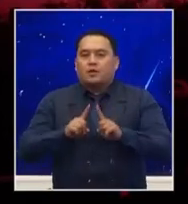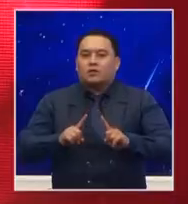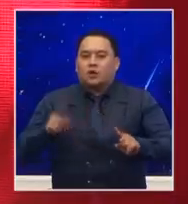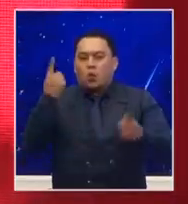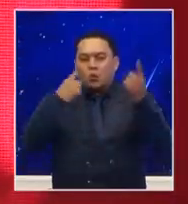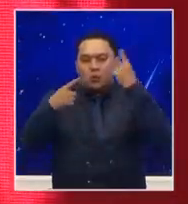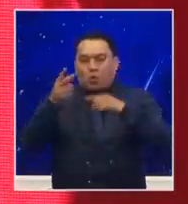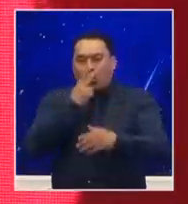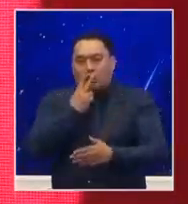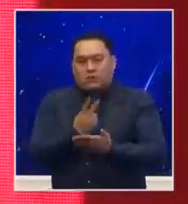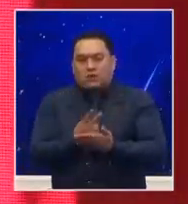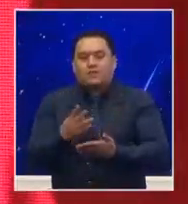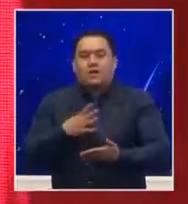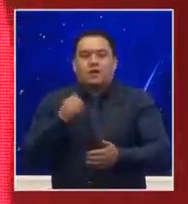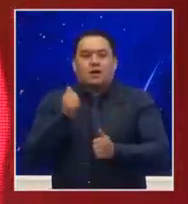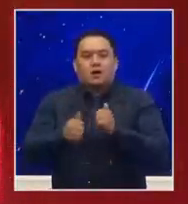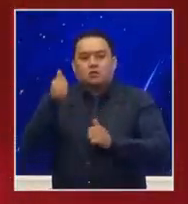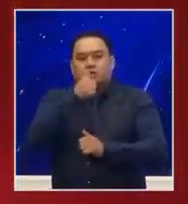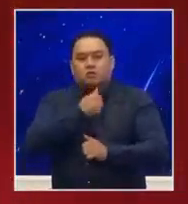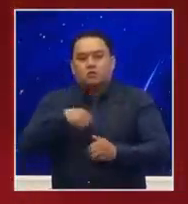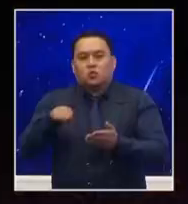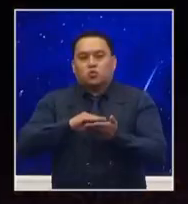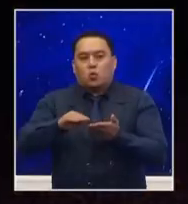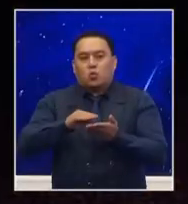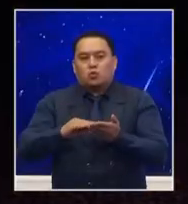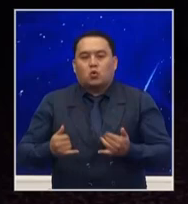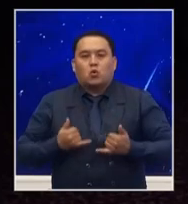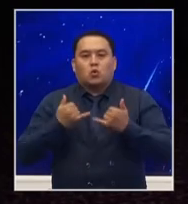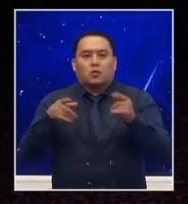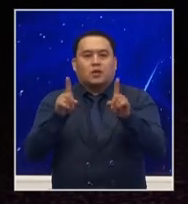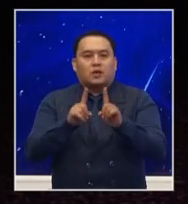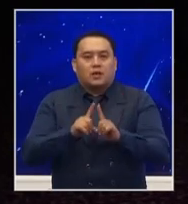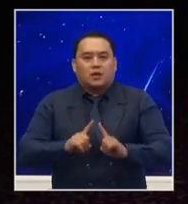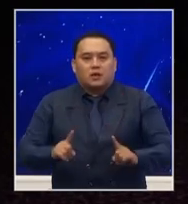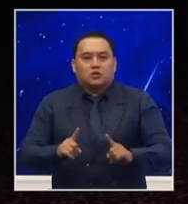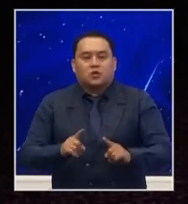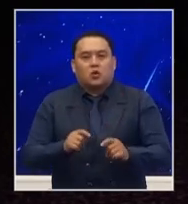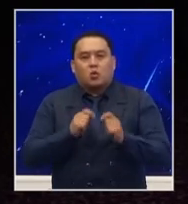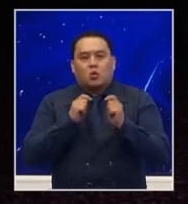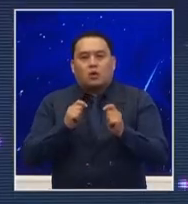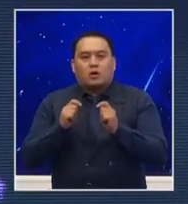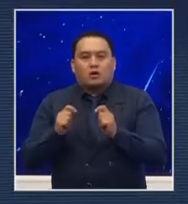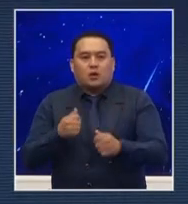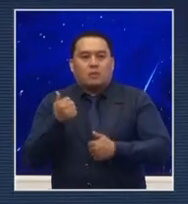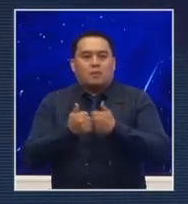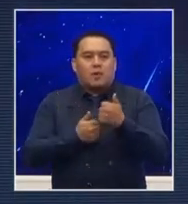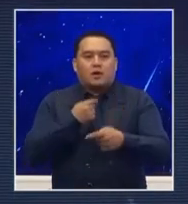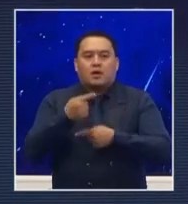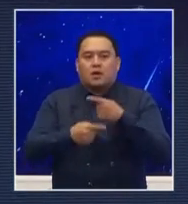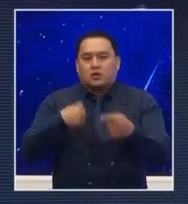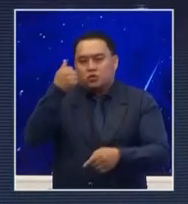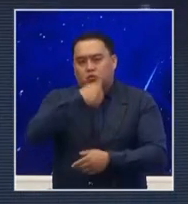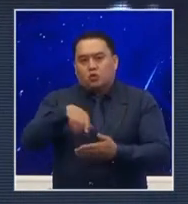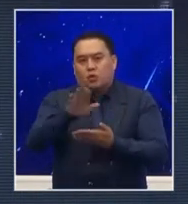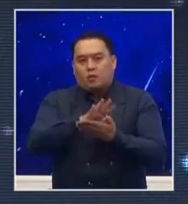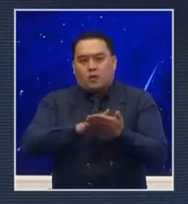өнер көрсетті. Жалпы жыл сайын журналистерге құрмет ерекше, берілетін сыйлық қоры да қомақты. Байқау келесі жылы да